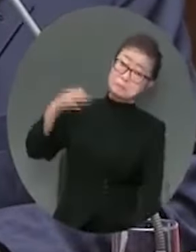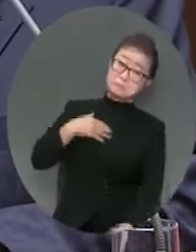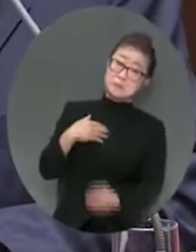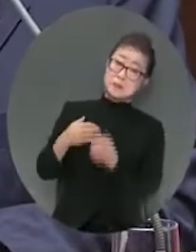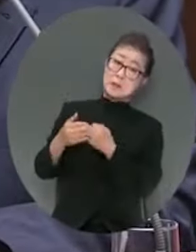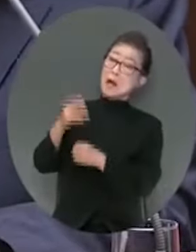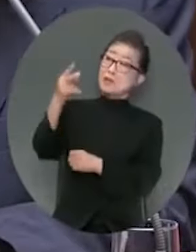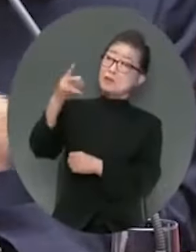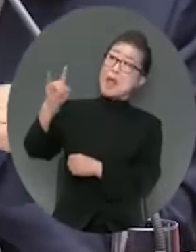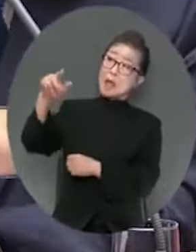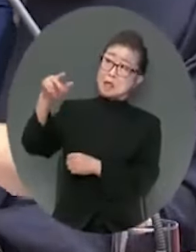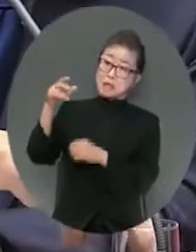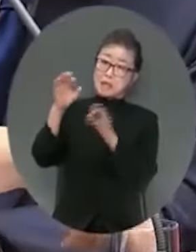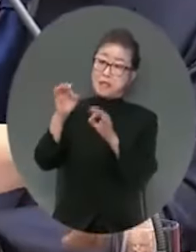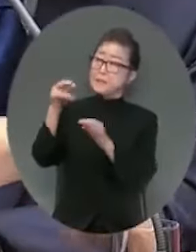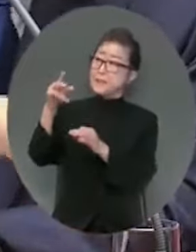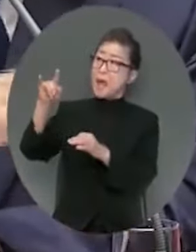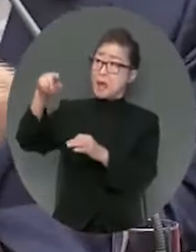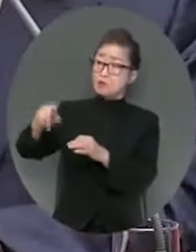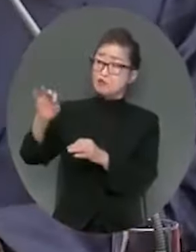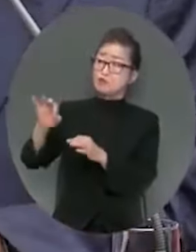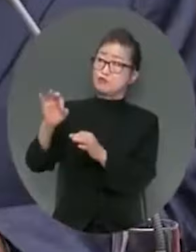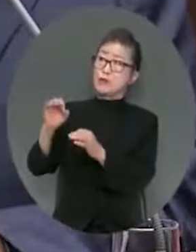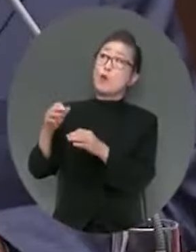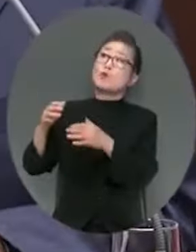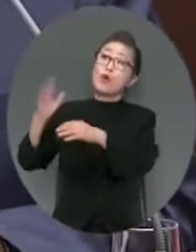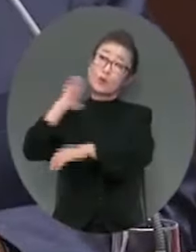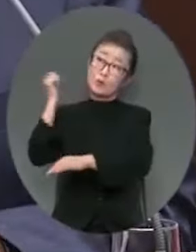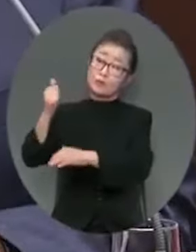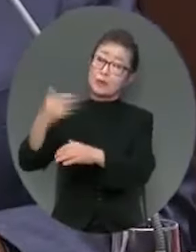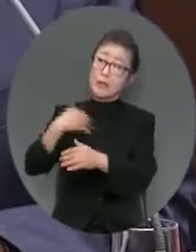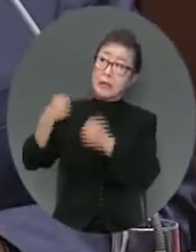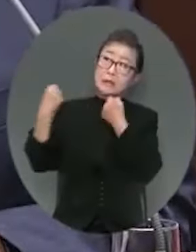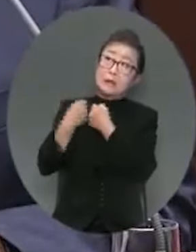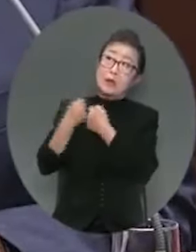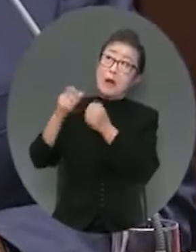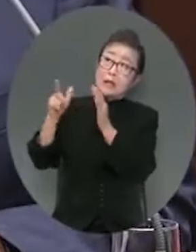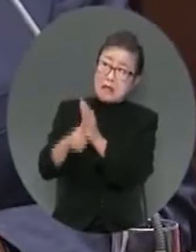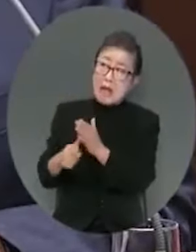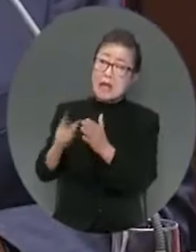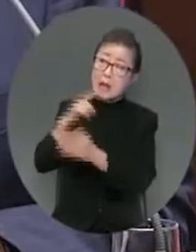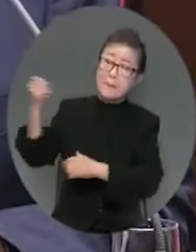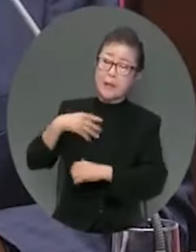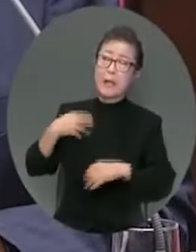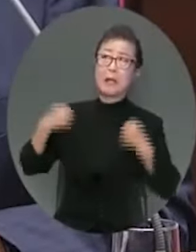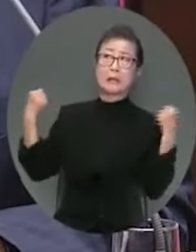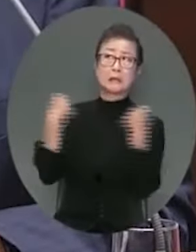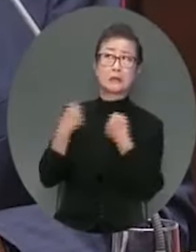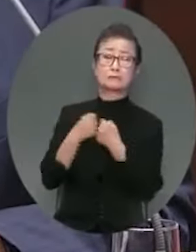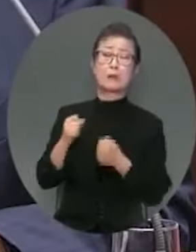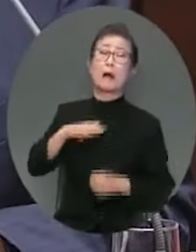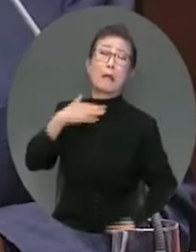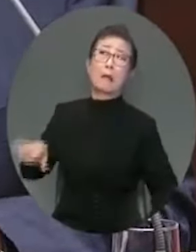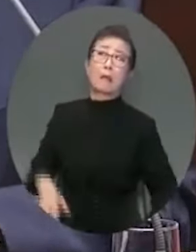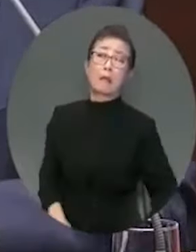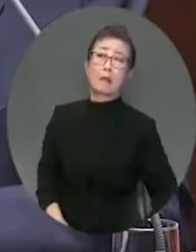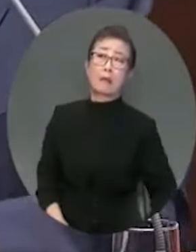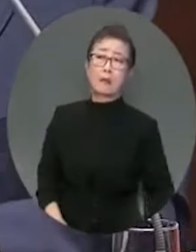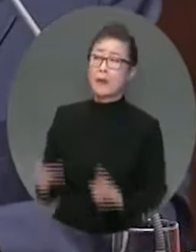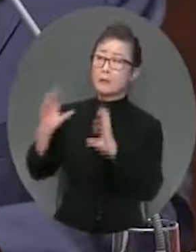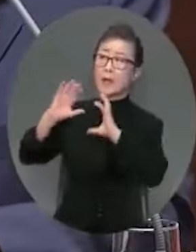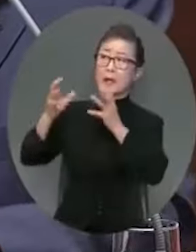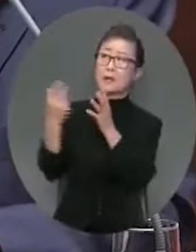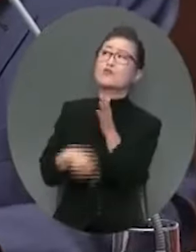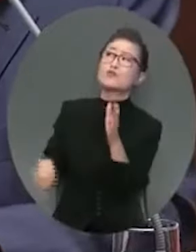제가 싸우든가요? 저 안 싸웁니다. 김대중 대통령이 싸우라고 하는 것은 정의를 위해서 했어요. 맞습니다. 국정을